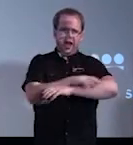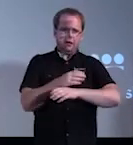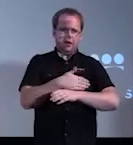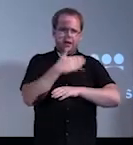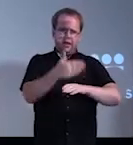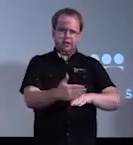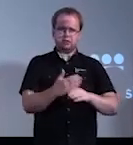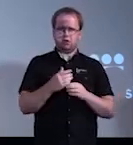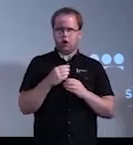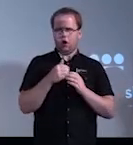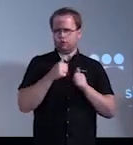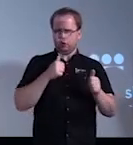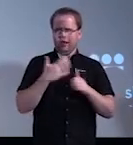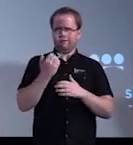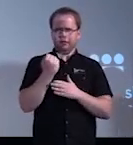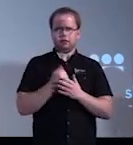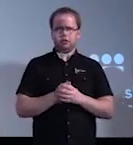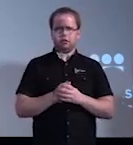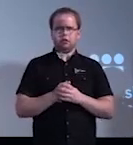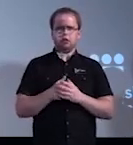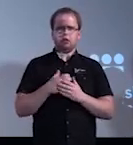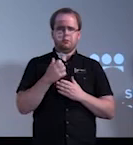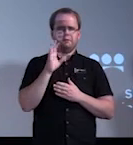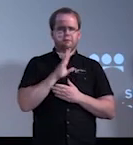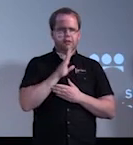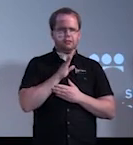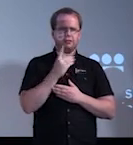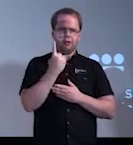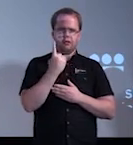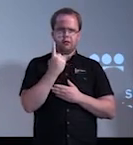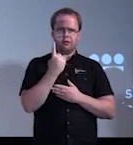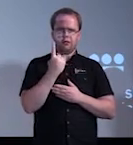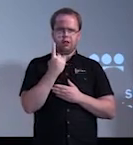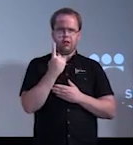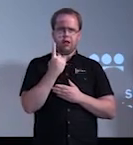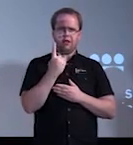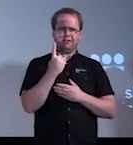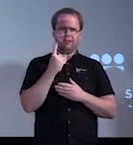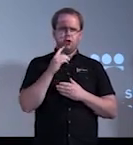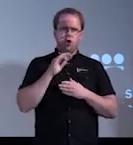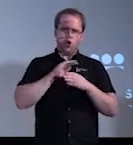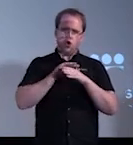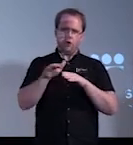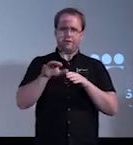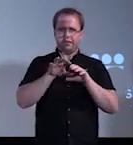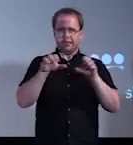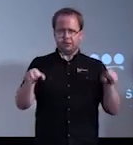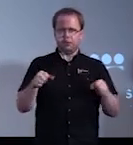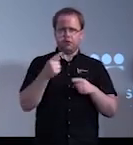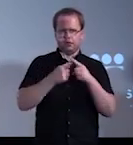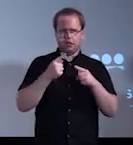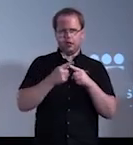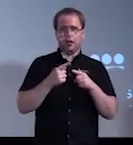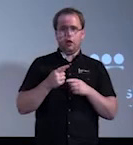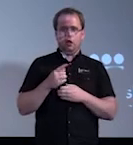är ju otroligt viktigt. Men varför det finns en detalj, man ska säga, i alla fall en övergripande detaljnivå i skrivelsen, det handlar ju om att